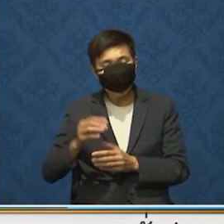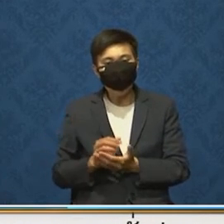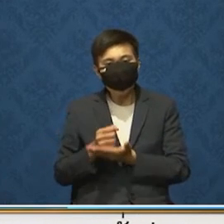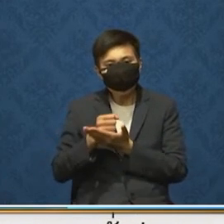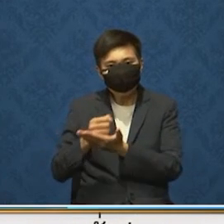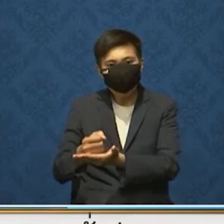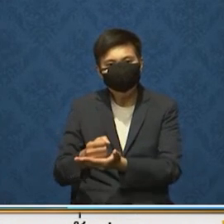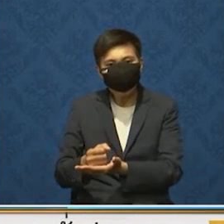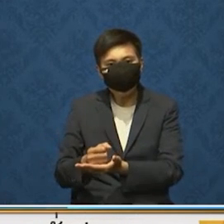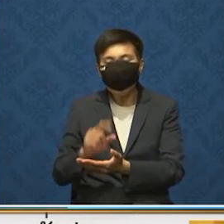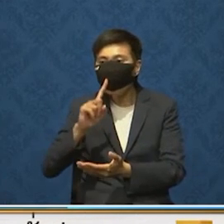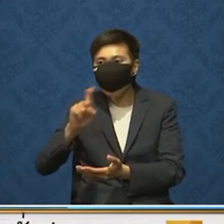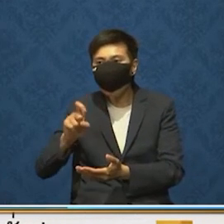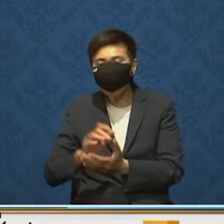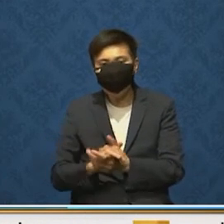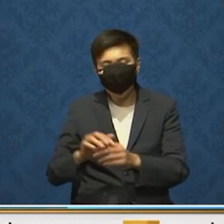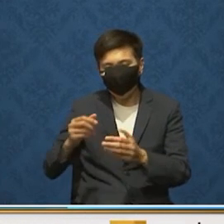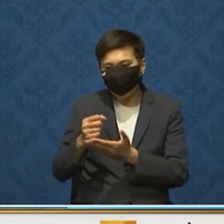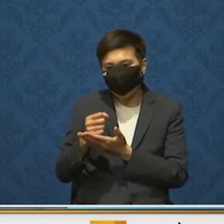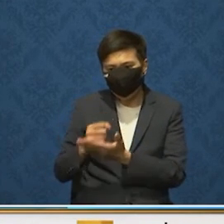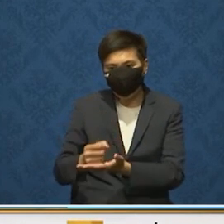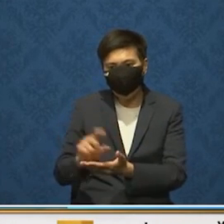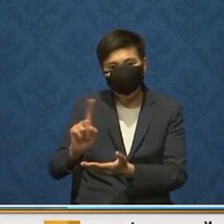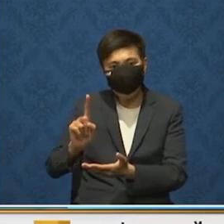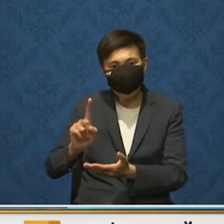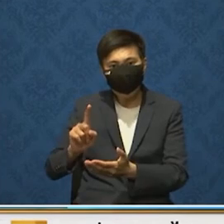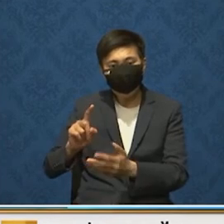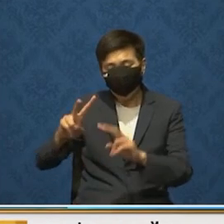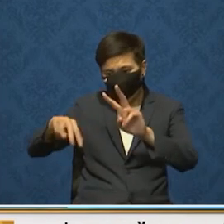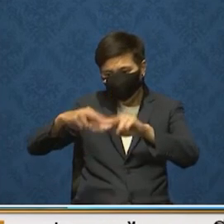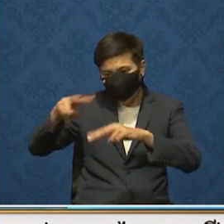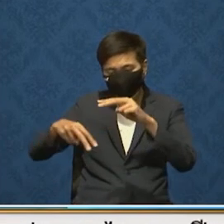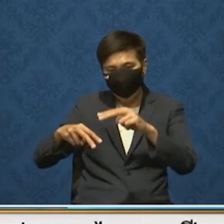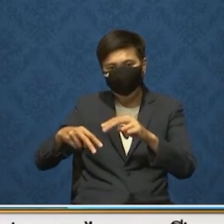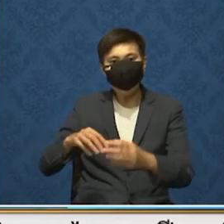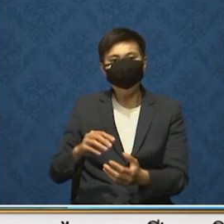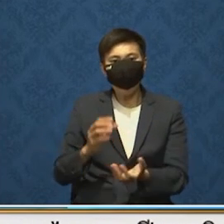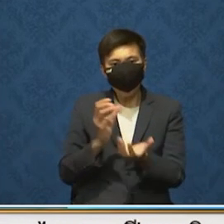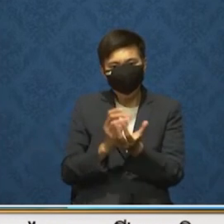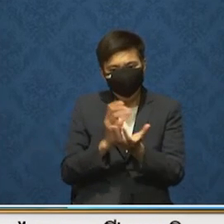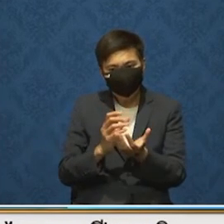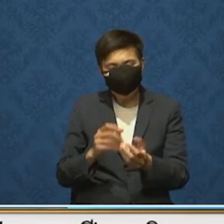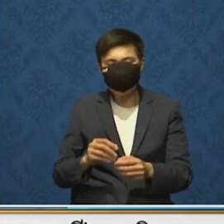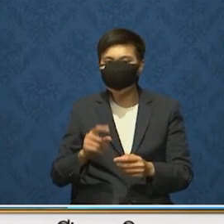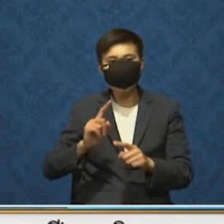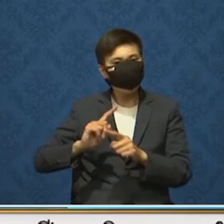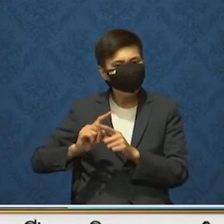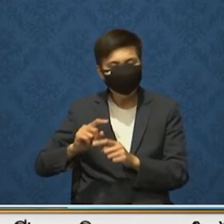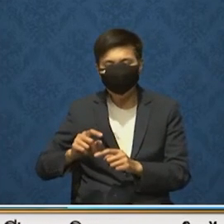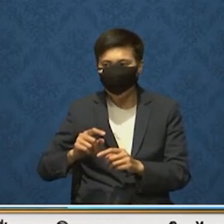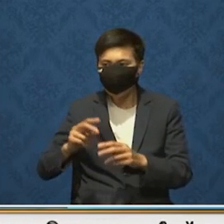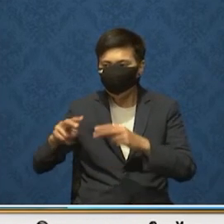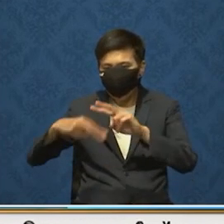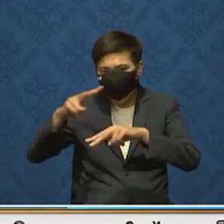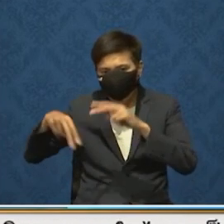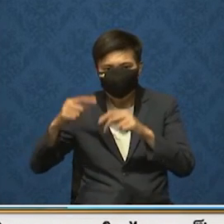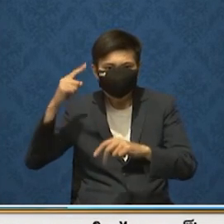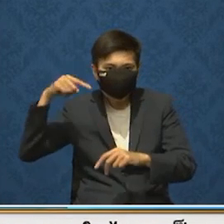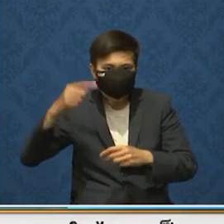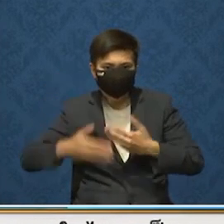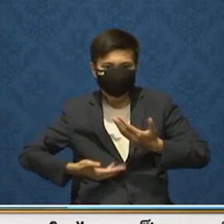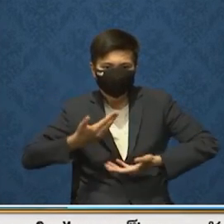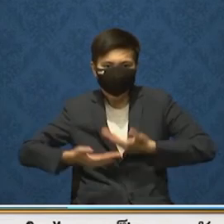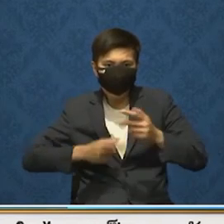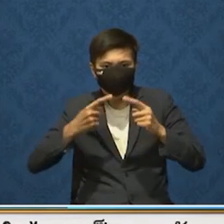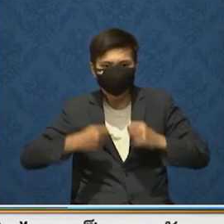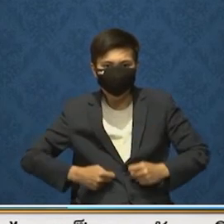าไปคุบ่อนคุมส่องไปทำอะไรเทไ่กันเป็นอย่นั้นตำรวจร่นผมท่ป